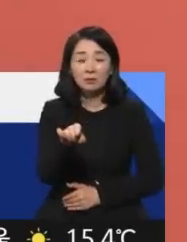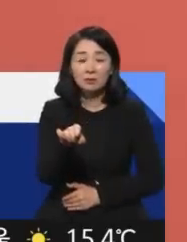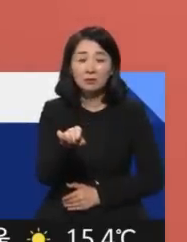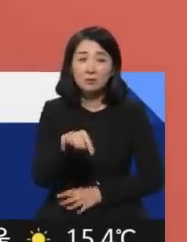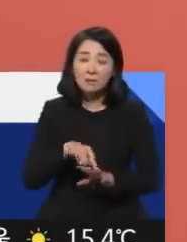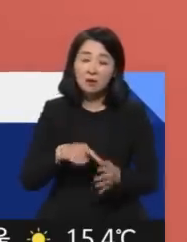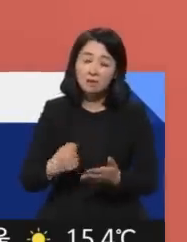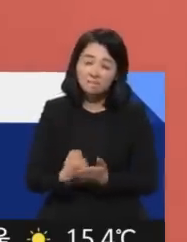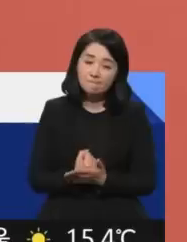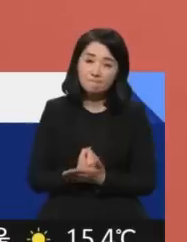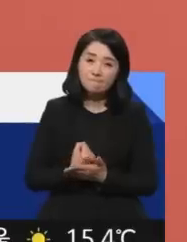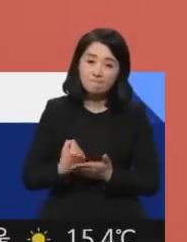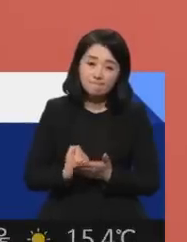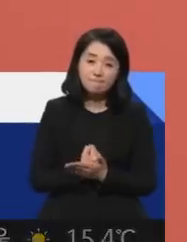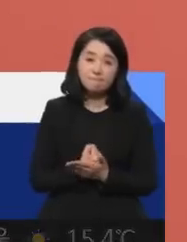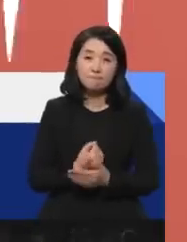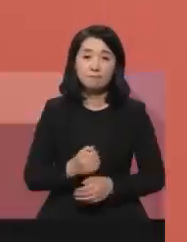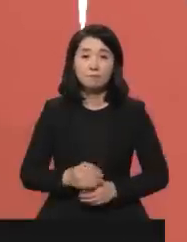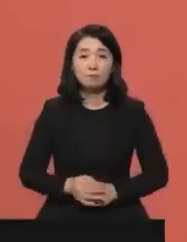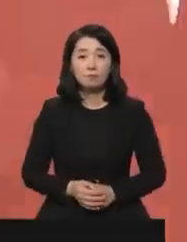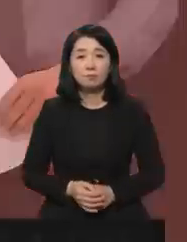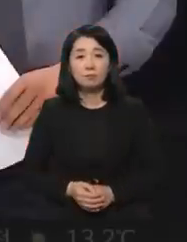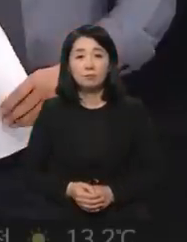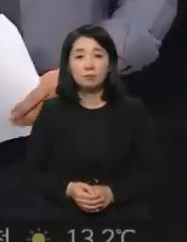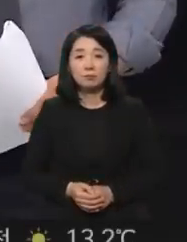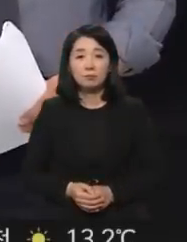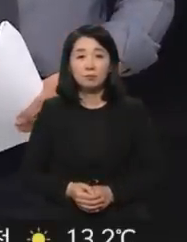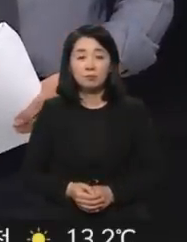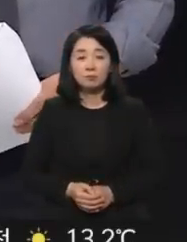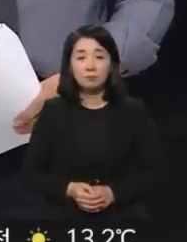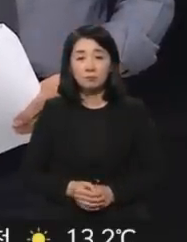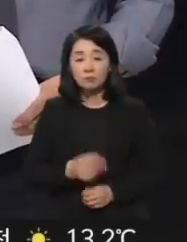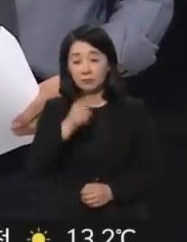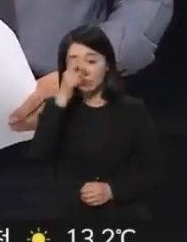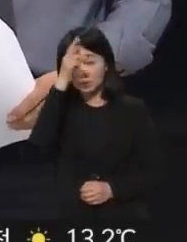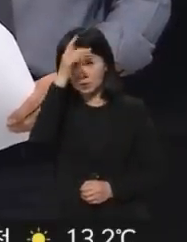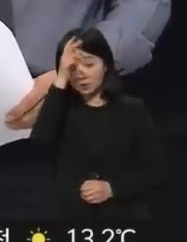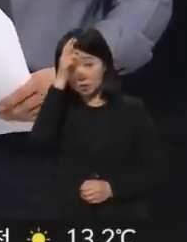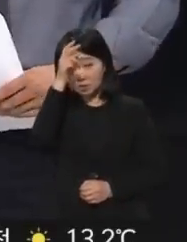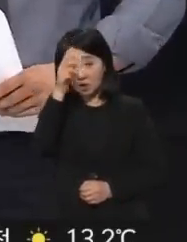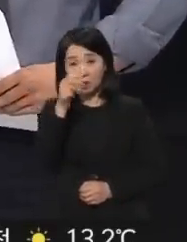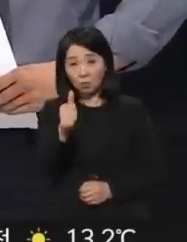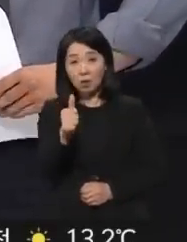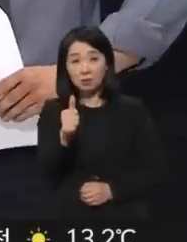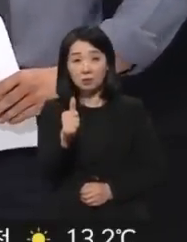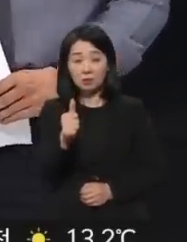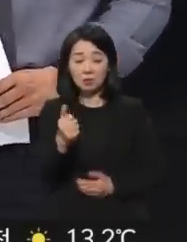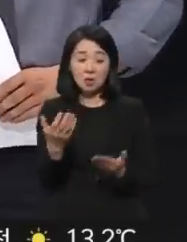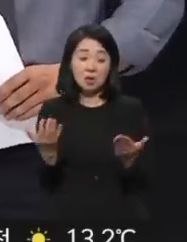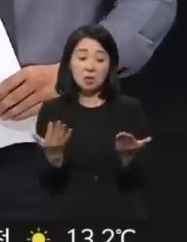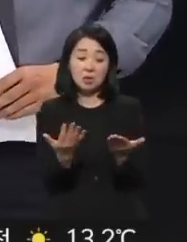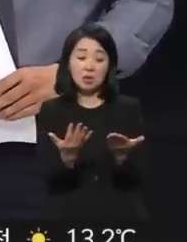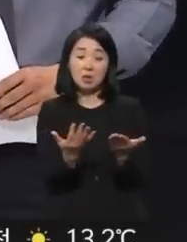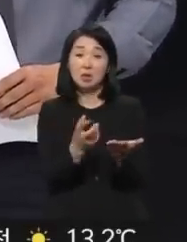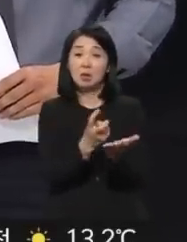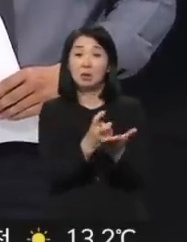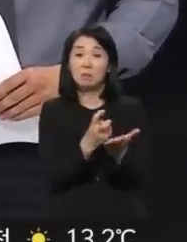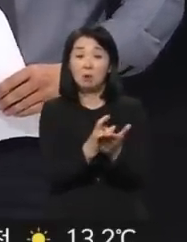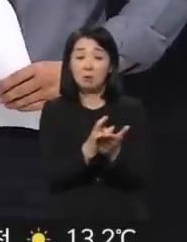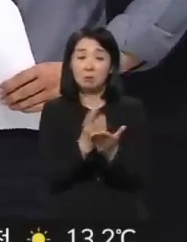참담한 그러한 상황입니다. 경찰관 직무집행법, 그 대통령령에 나온